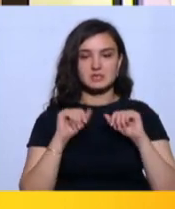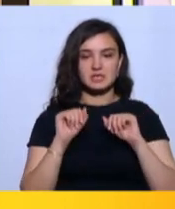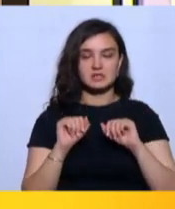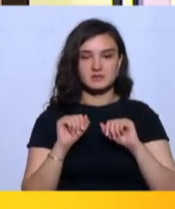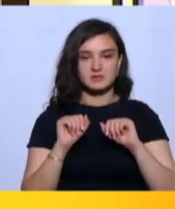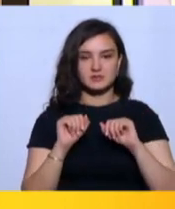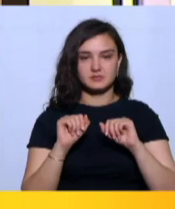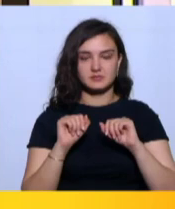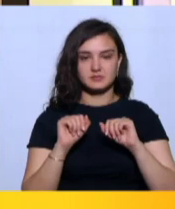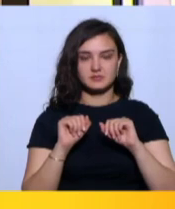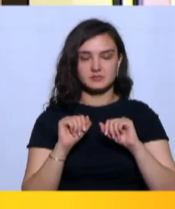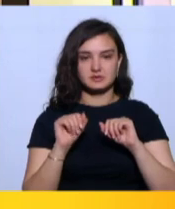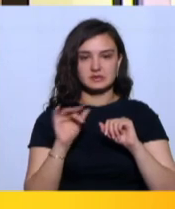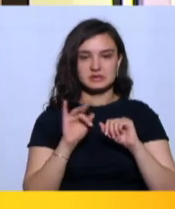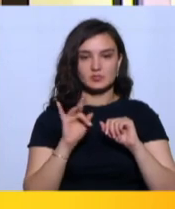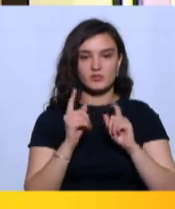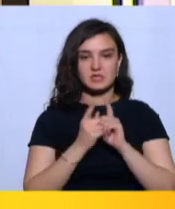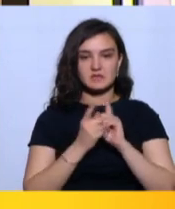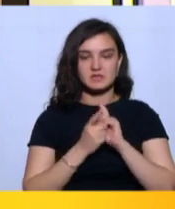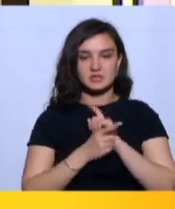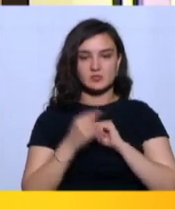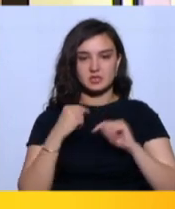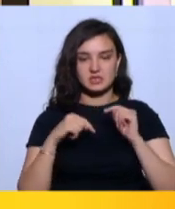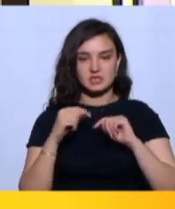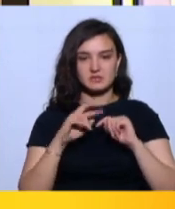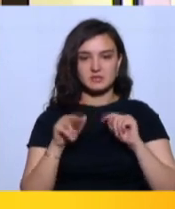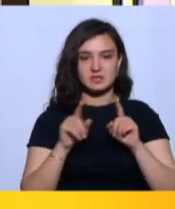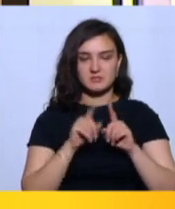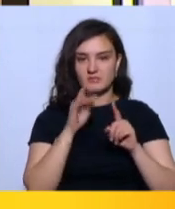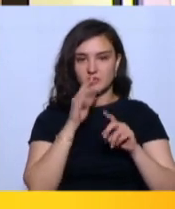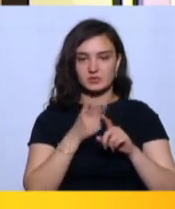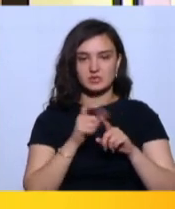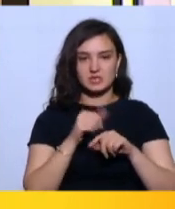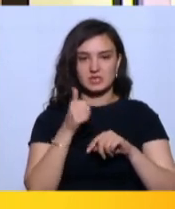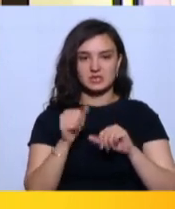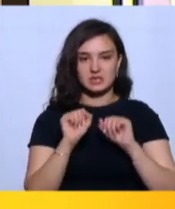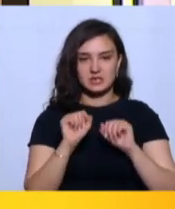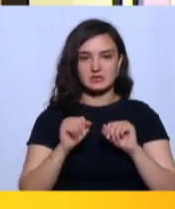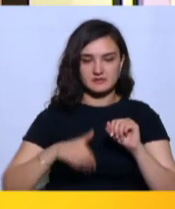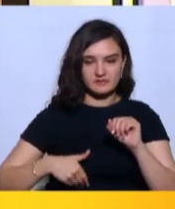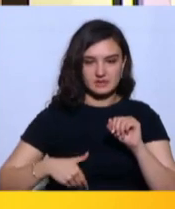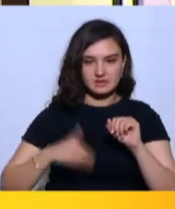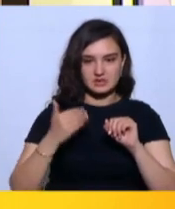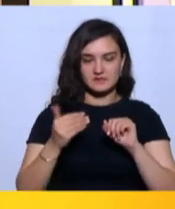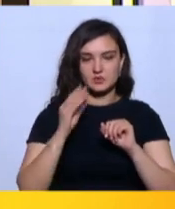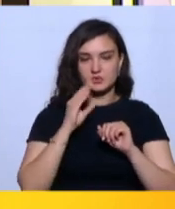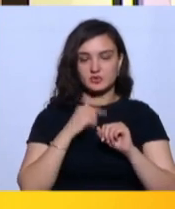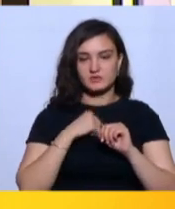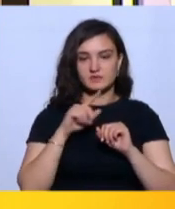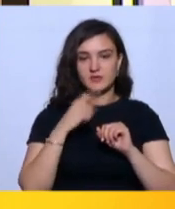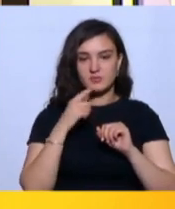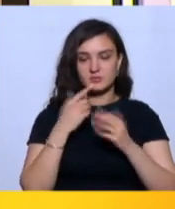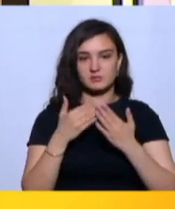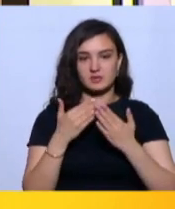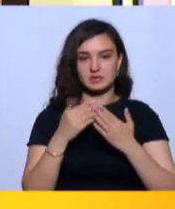დაცვა, ცხიმოვანი ცვლის მოწესრიგებაც, მაგრამ ამავე დროს ძალიან კარგი დაცვა ღვიძლისათვის. როდესაც ჩვენ ლაპარაკობთ